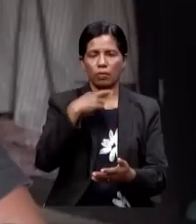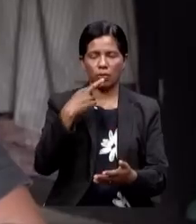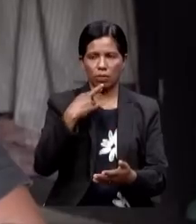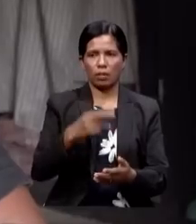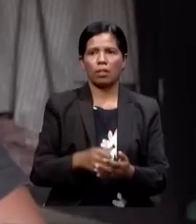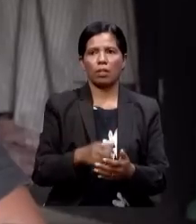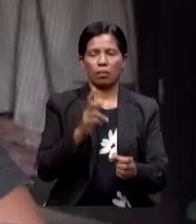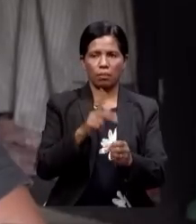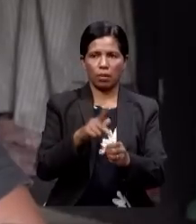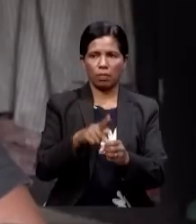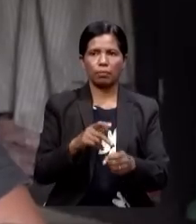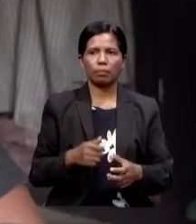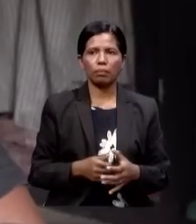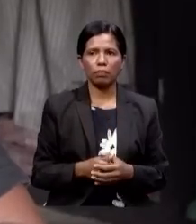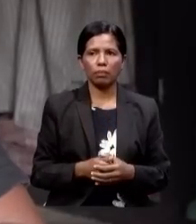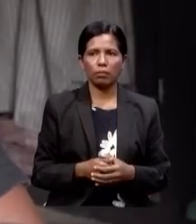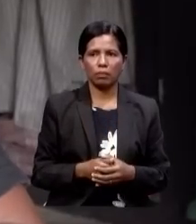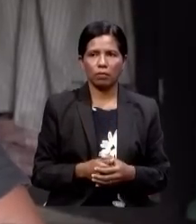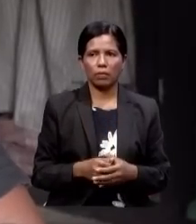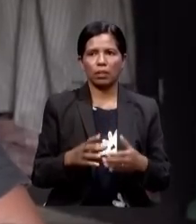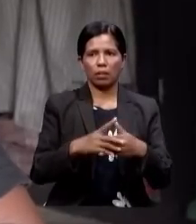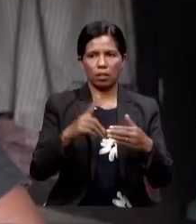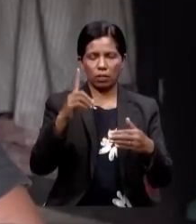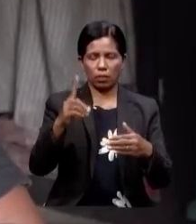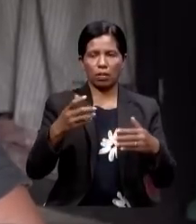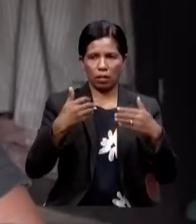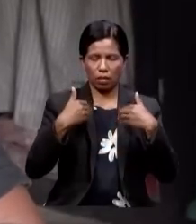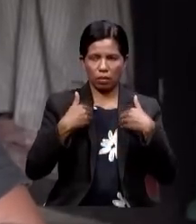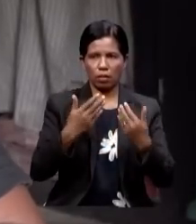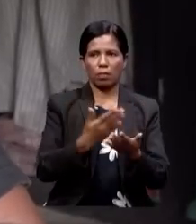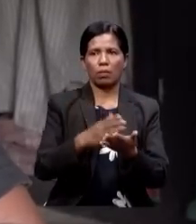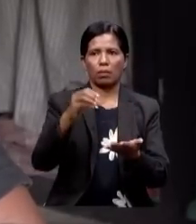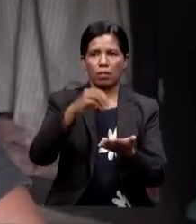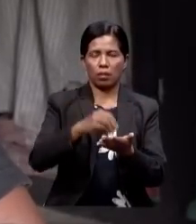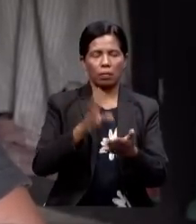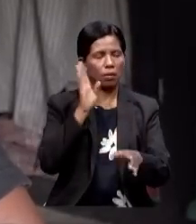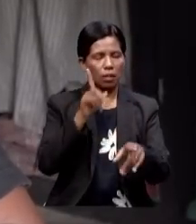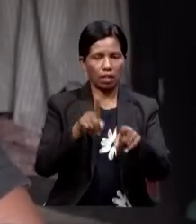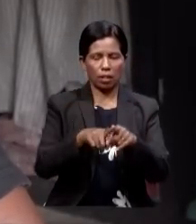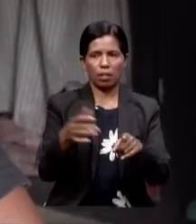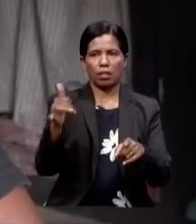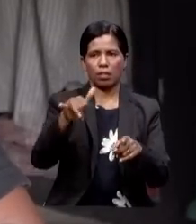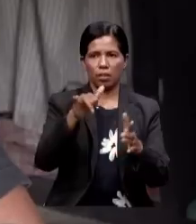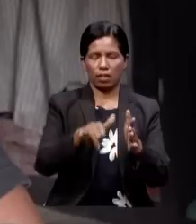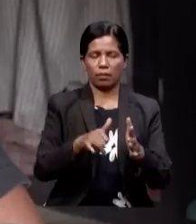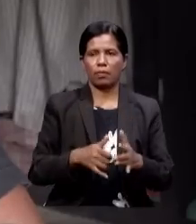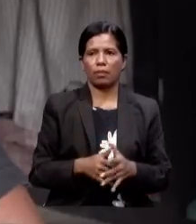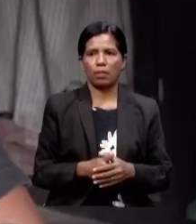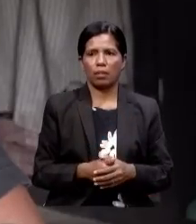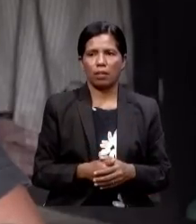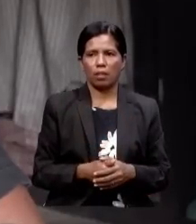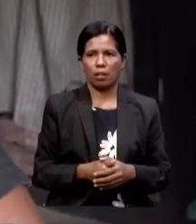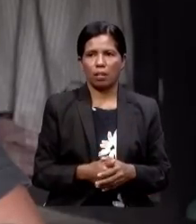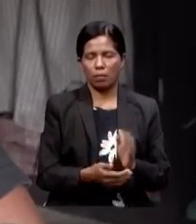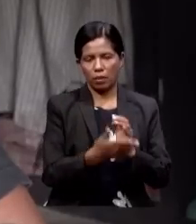mak besra sampai labu tu satu lernen iya dan nar hola tahu laba bone alisira na nar imnen